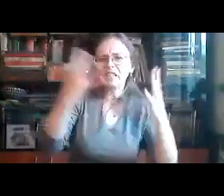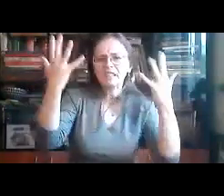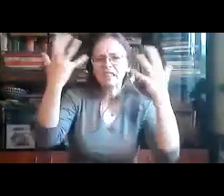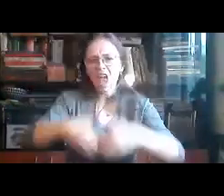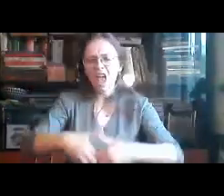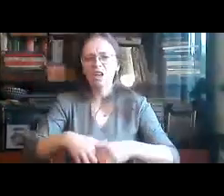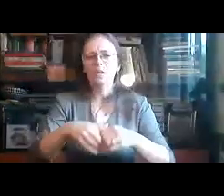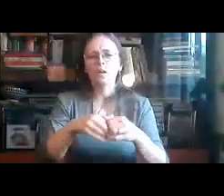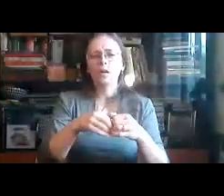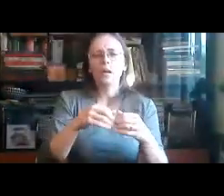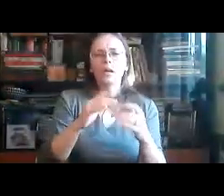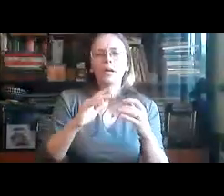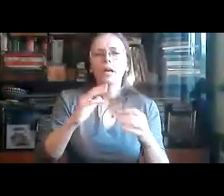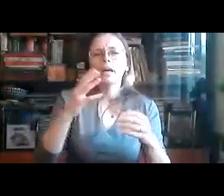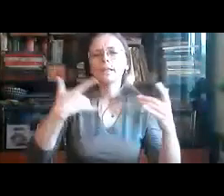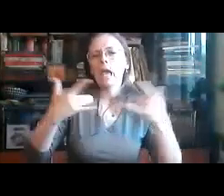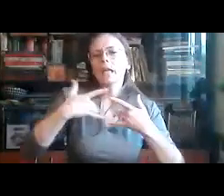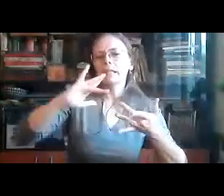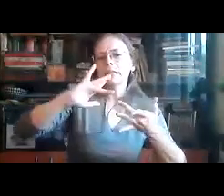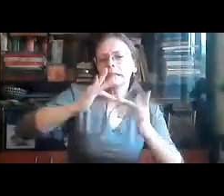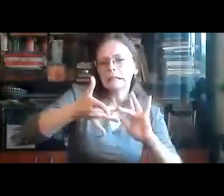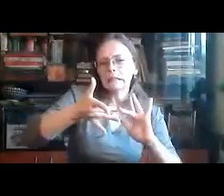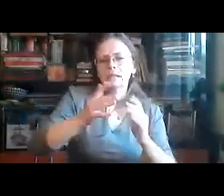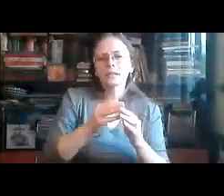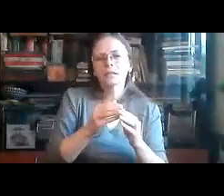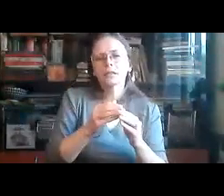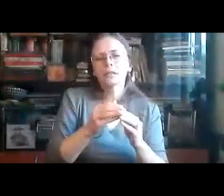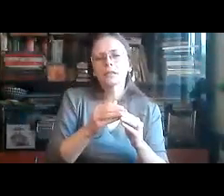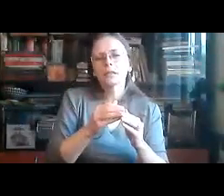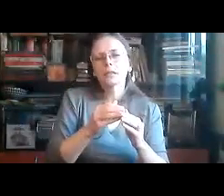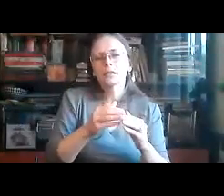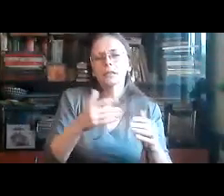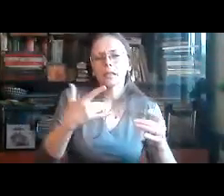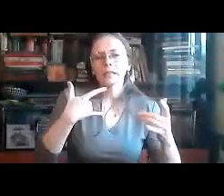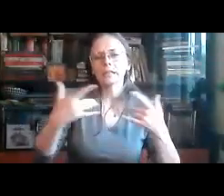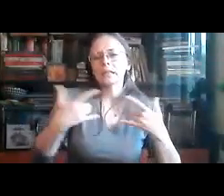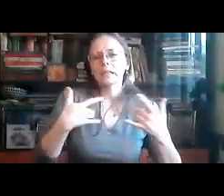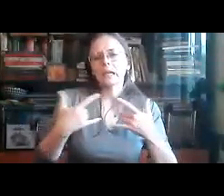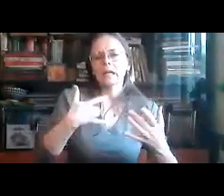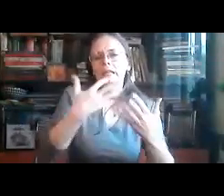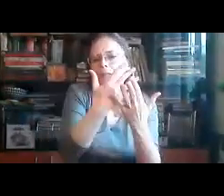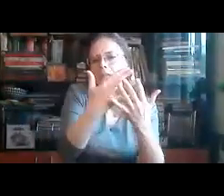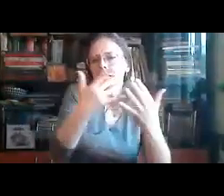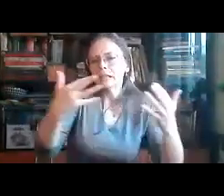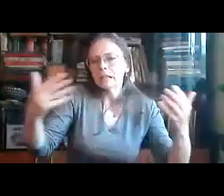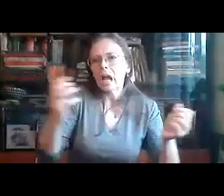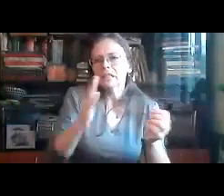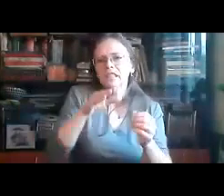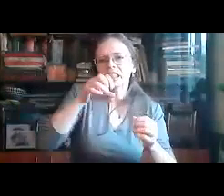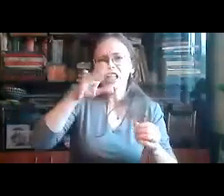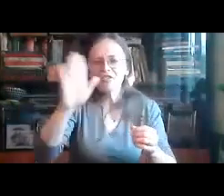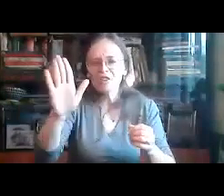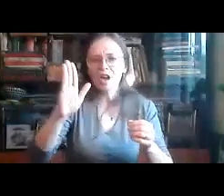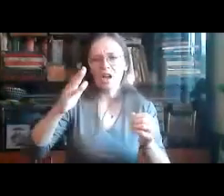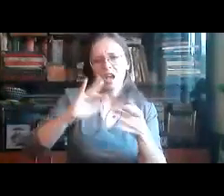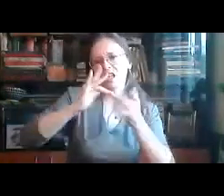мультимедиальности — это что-то другое совершенно. И вот когда Оля написала, вот как